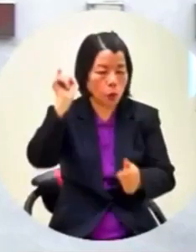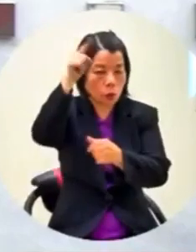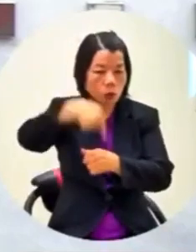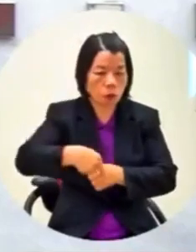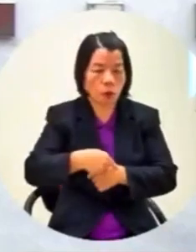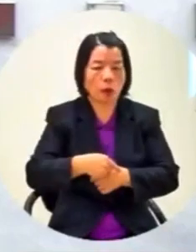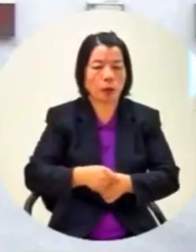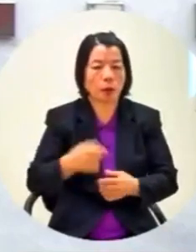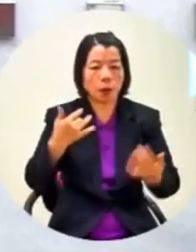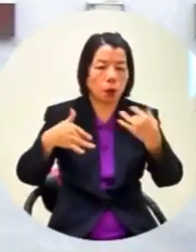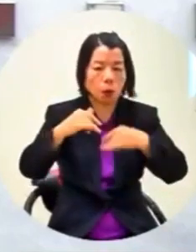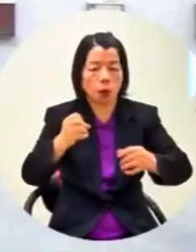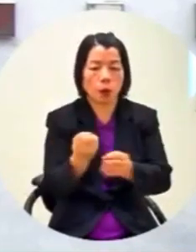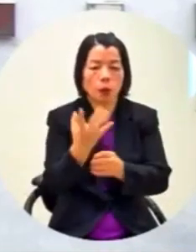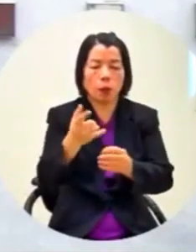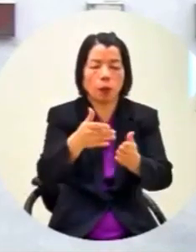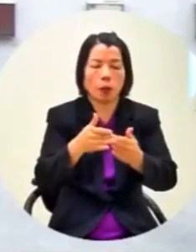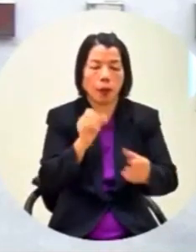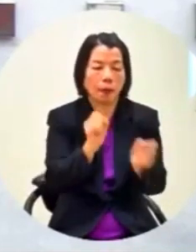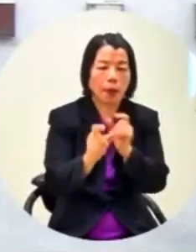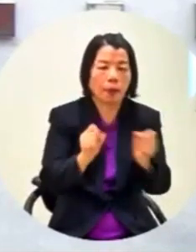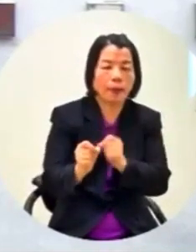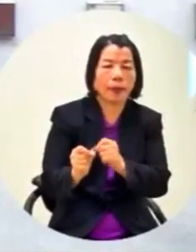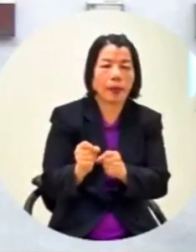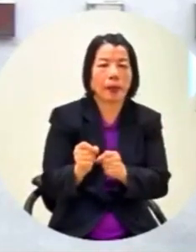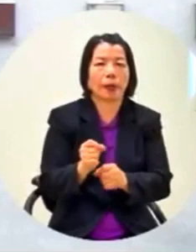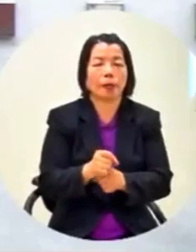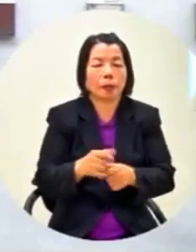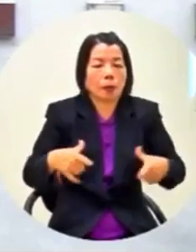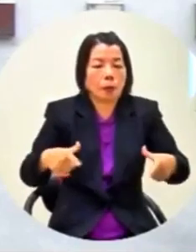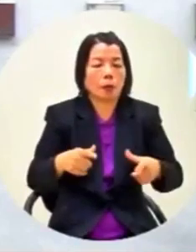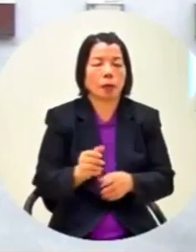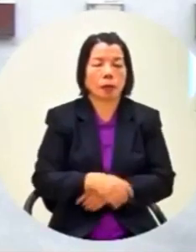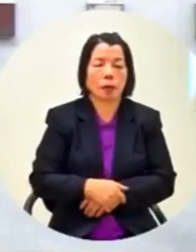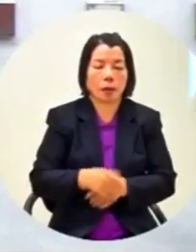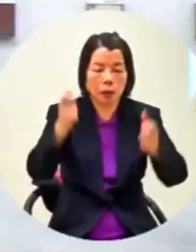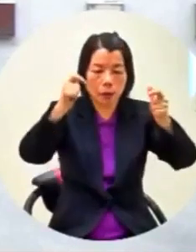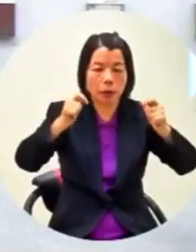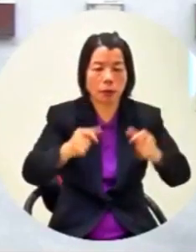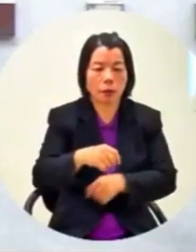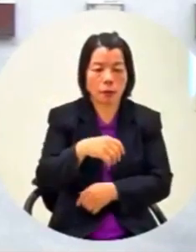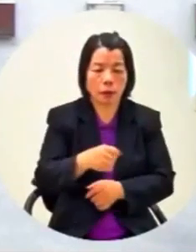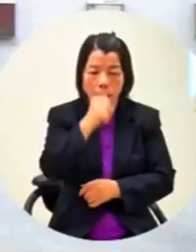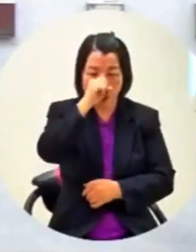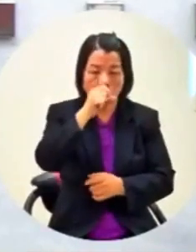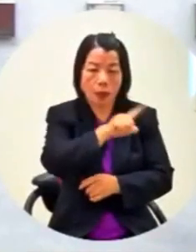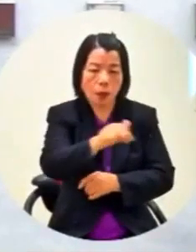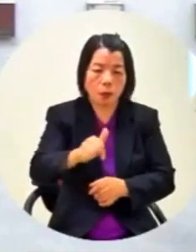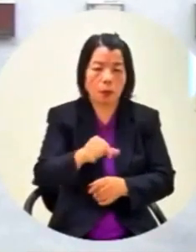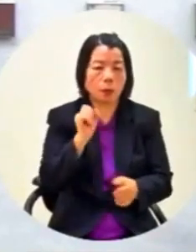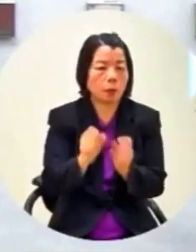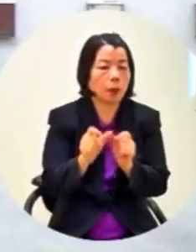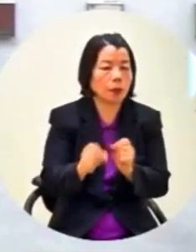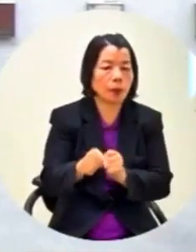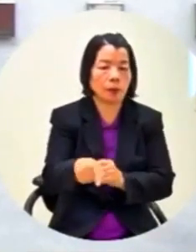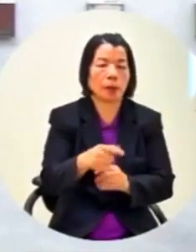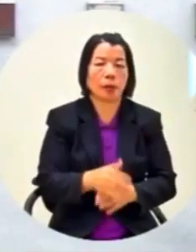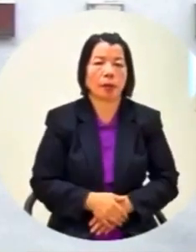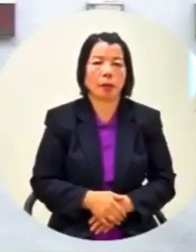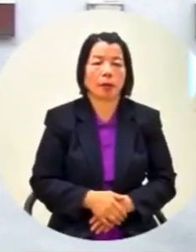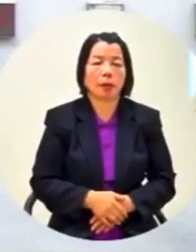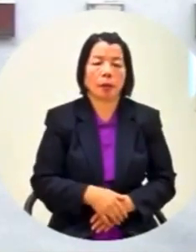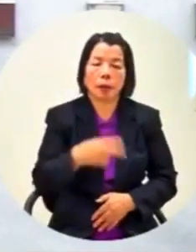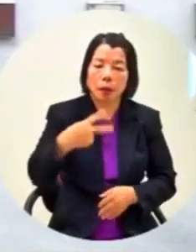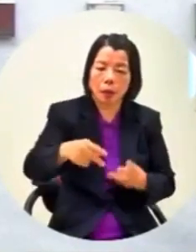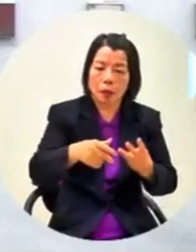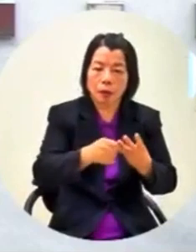物狂欢嘉年华、高雄好物促销以及 COSMOS 促销